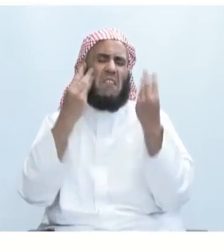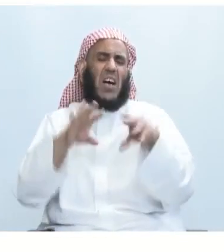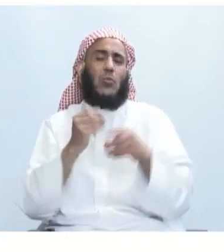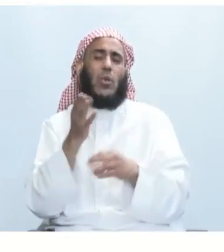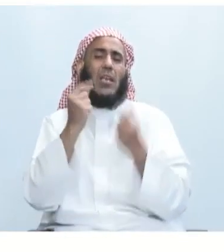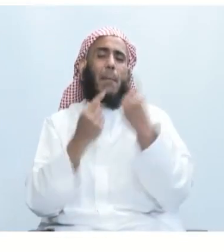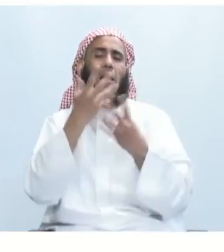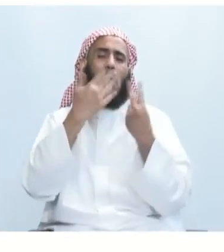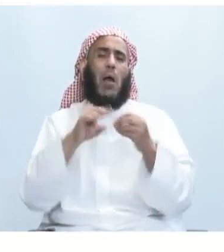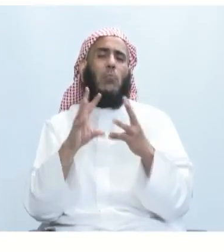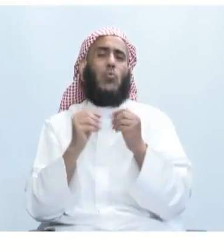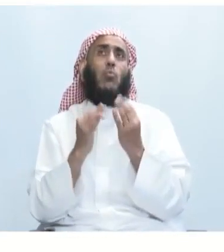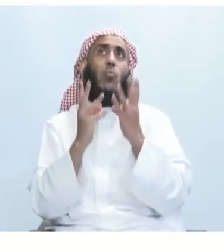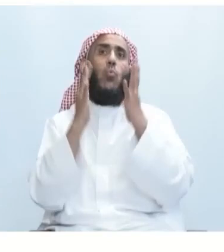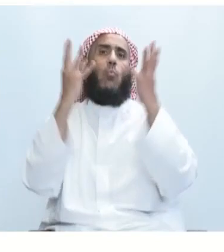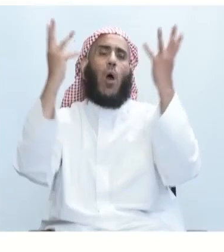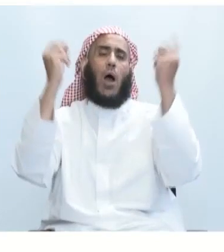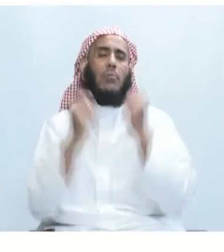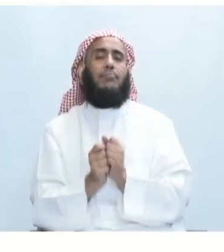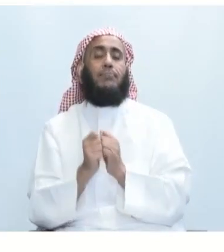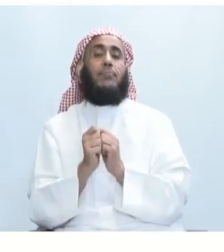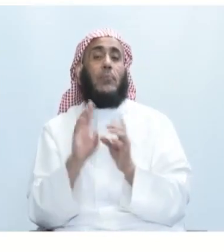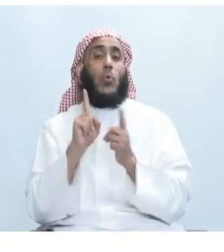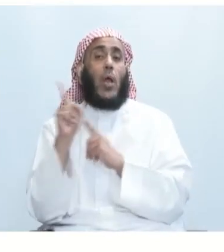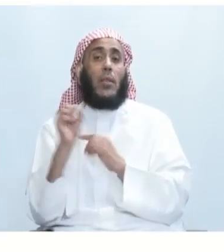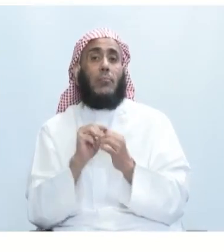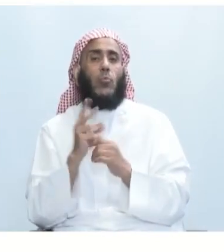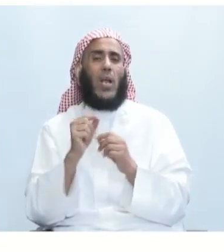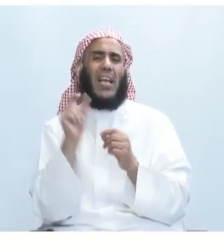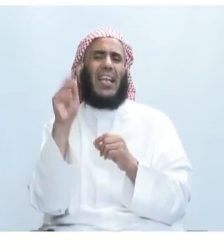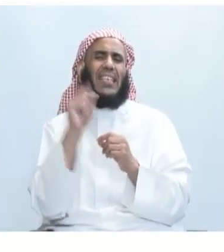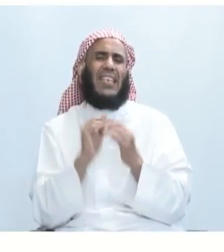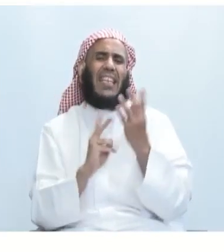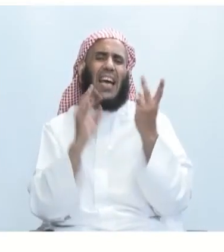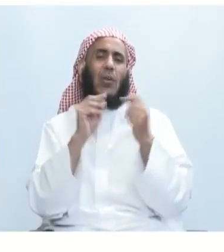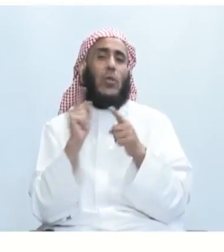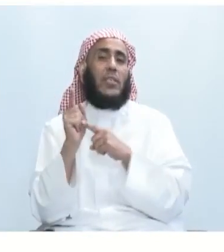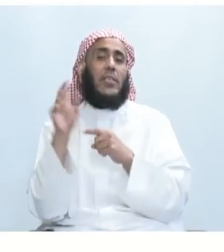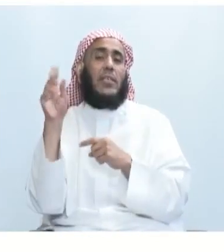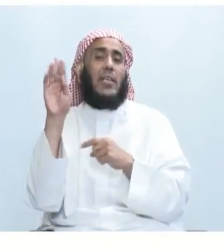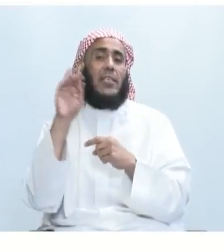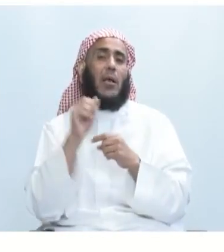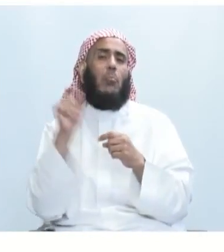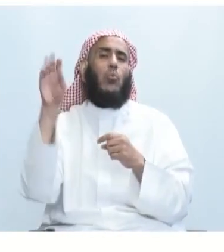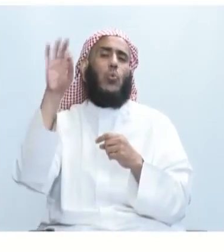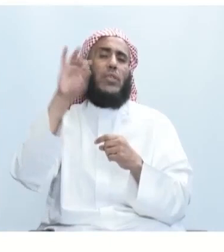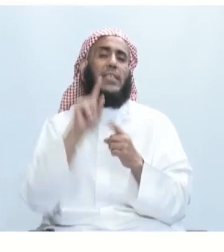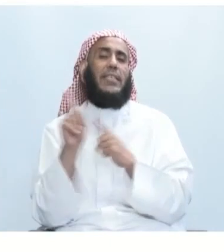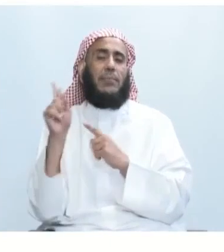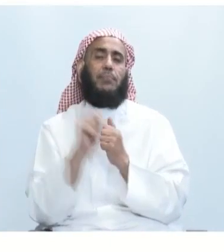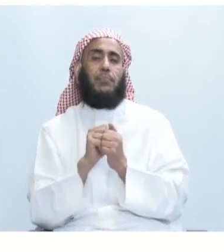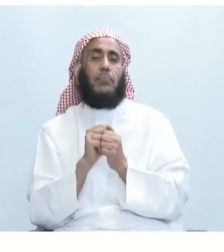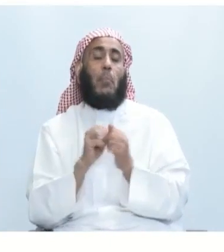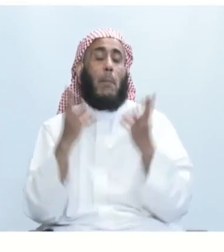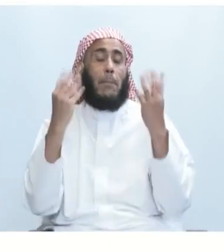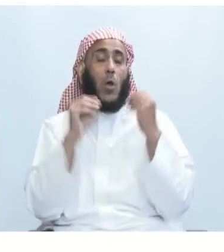للماء في صوره بخار كذلك هنا هناك نتح ثغري ونح كيوتين